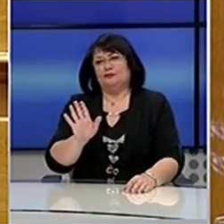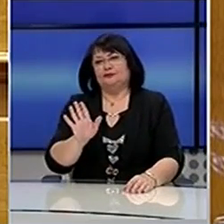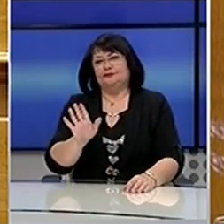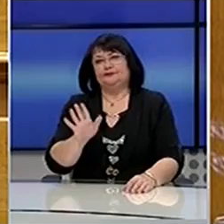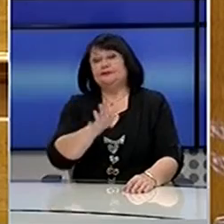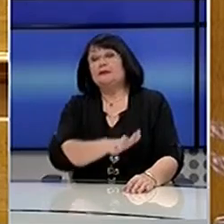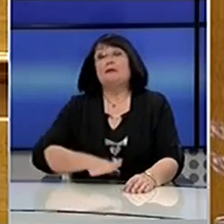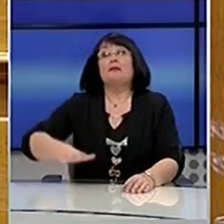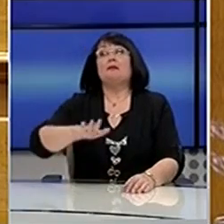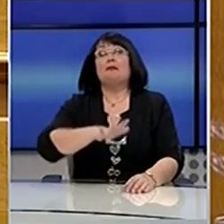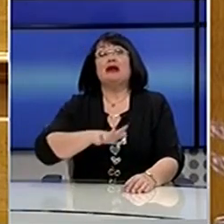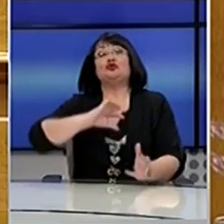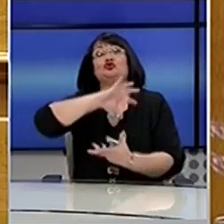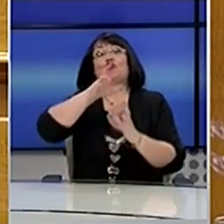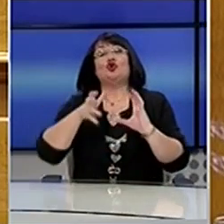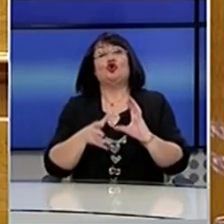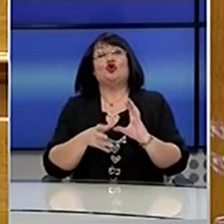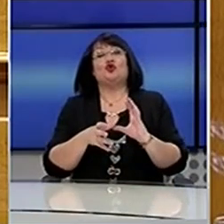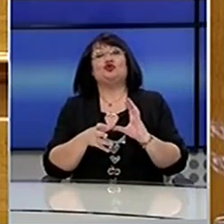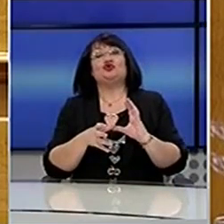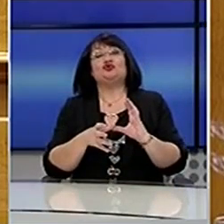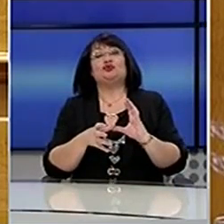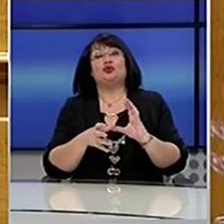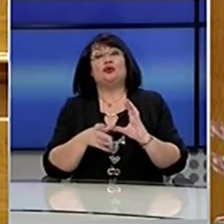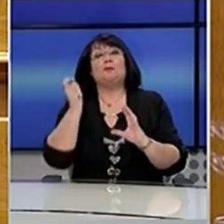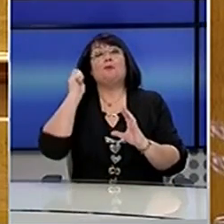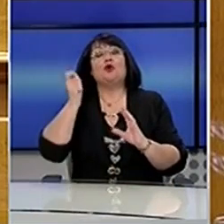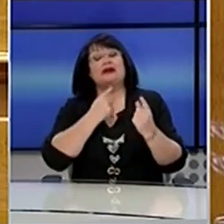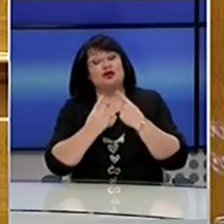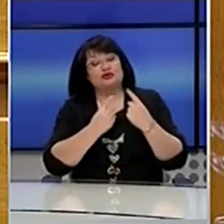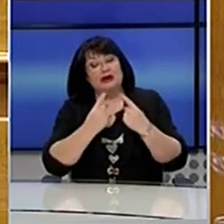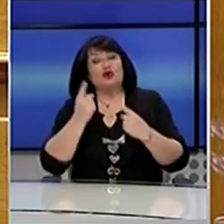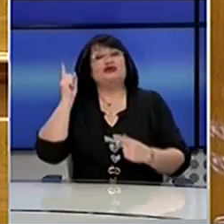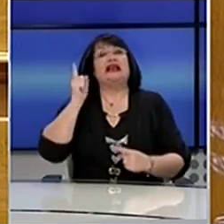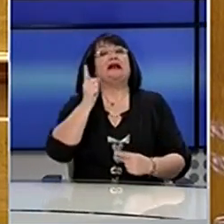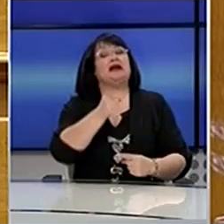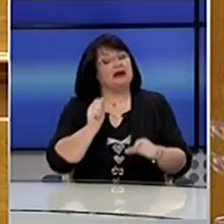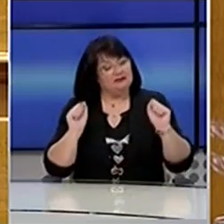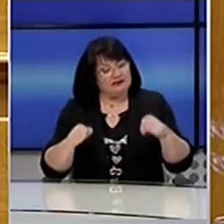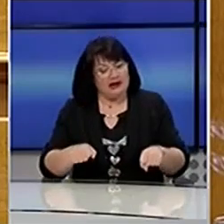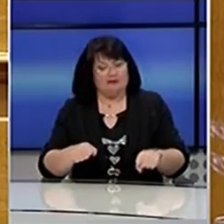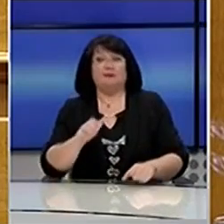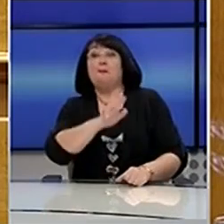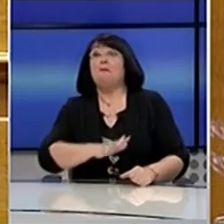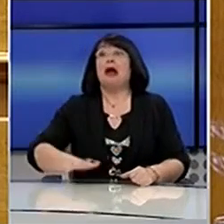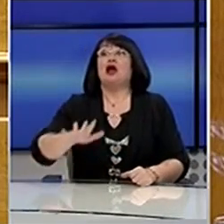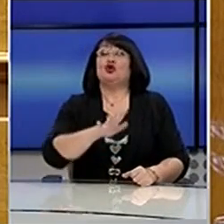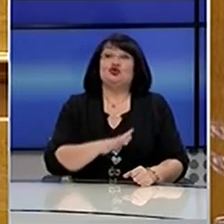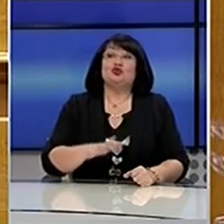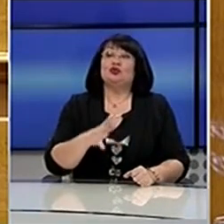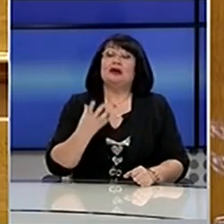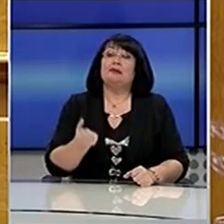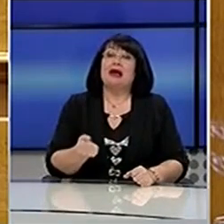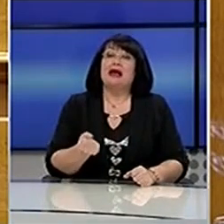παντού στον κόσμο δεν έχει ανασταλεί ο πολιτικός διάλογος και η πολιτική κριτική. Παντού όμως